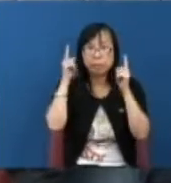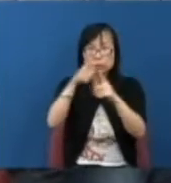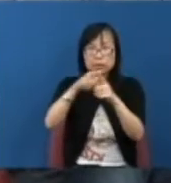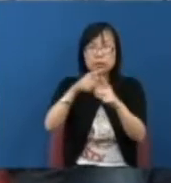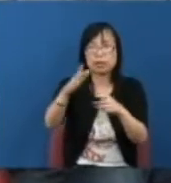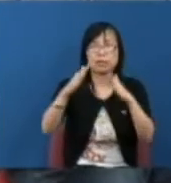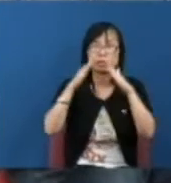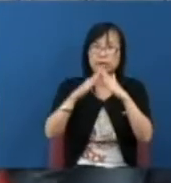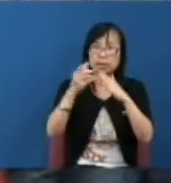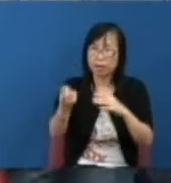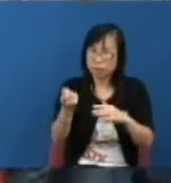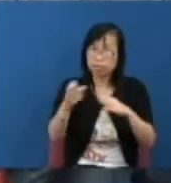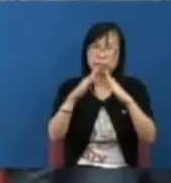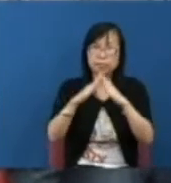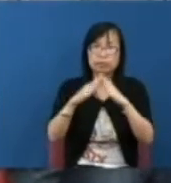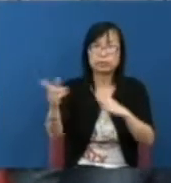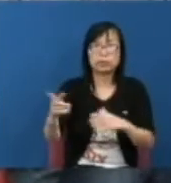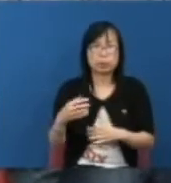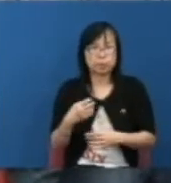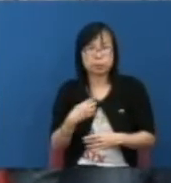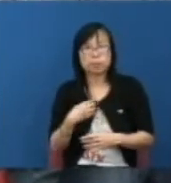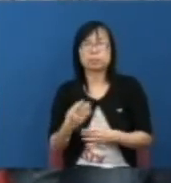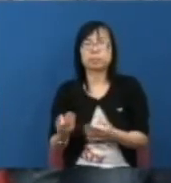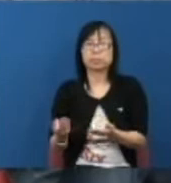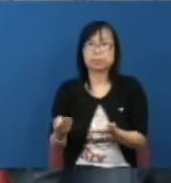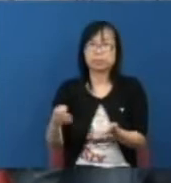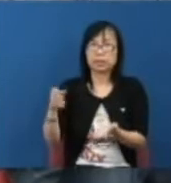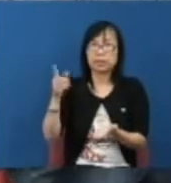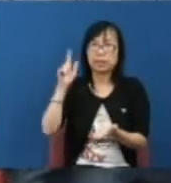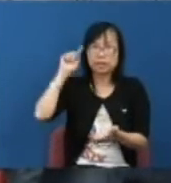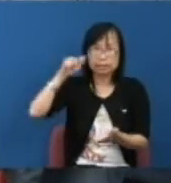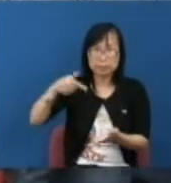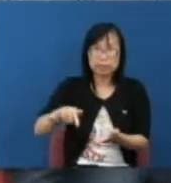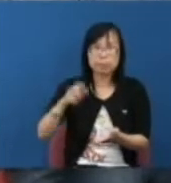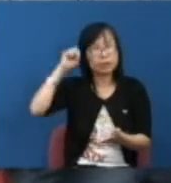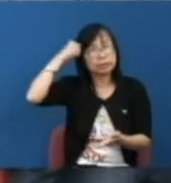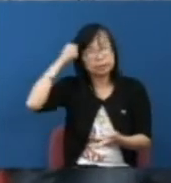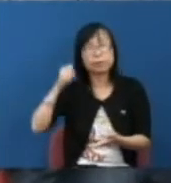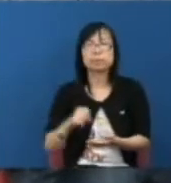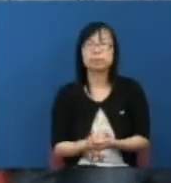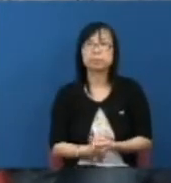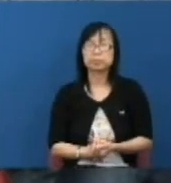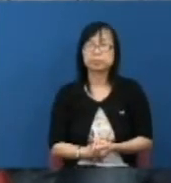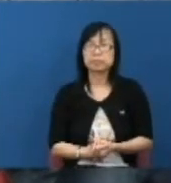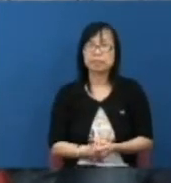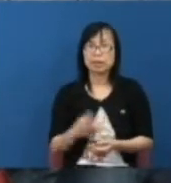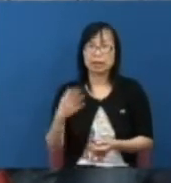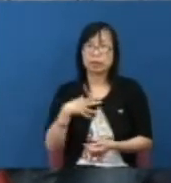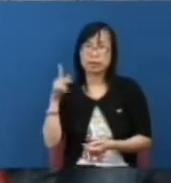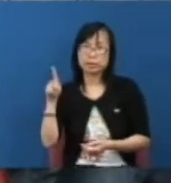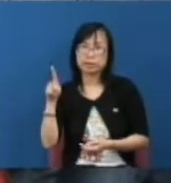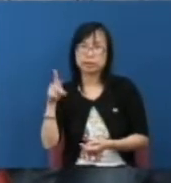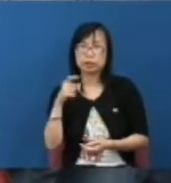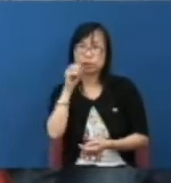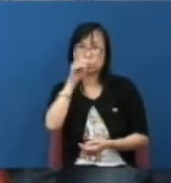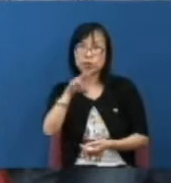宇上面，我哋覺得呢一個係值得去深究嘅一個議題。 係咯，咁我覺得即係阿 Keith 咧講咗好多